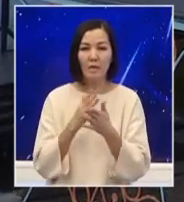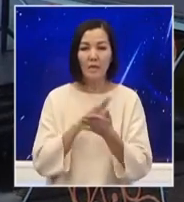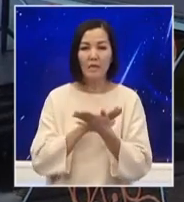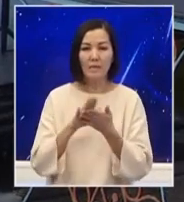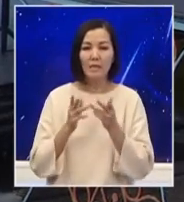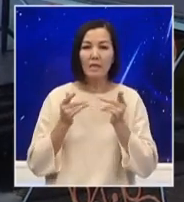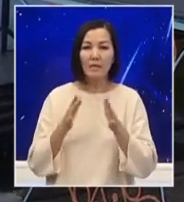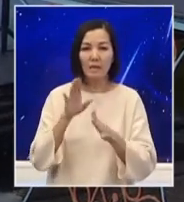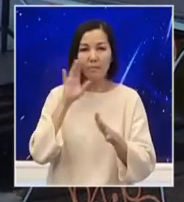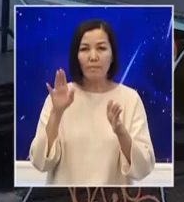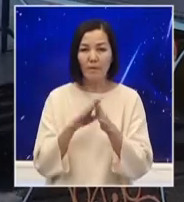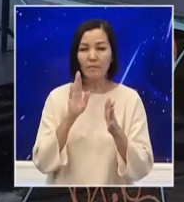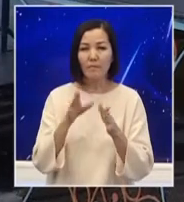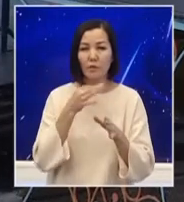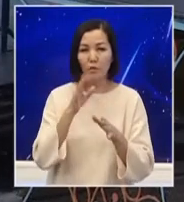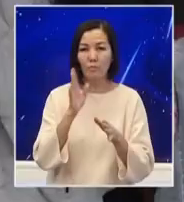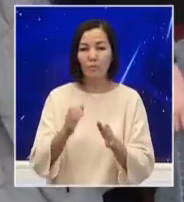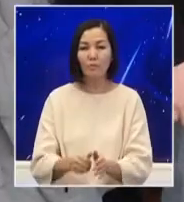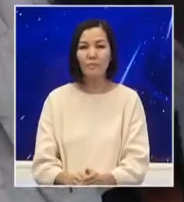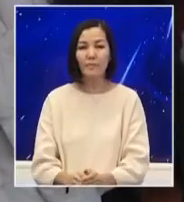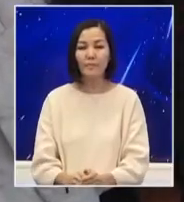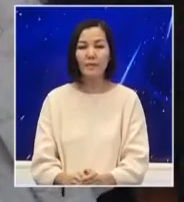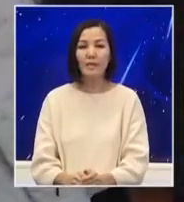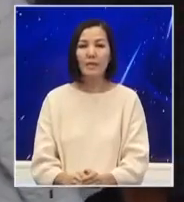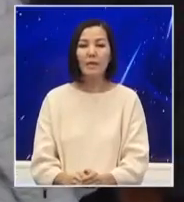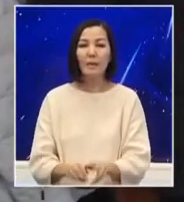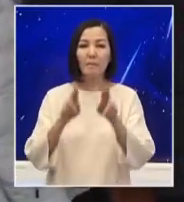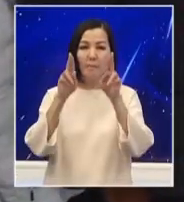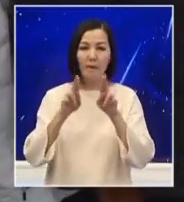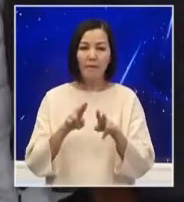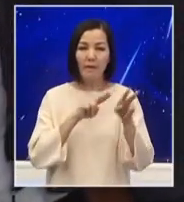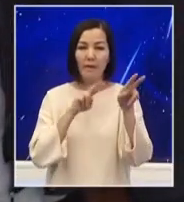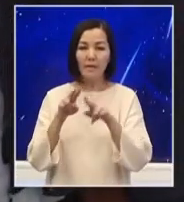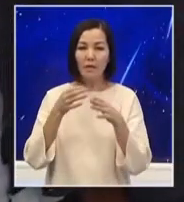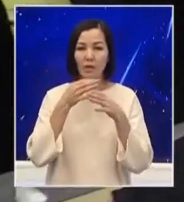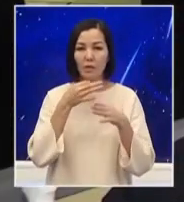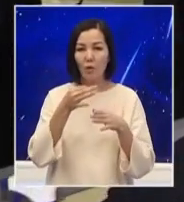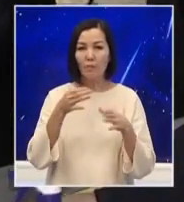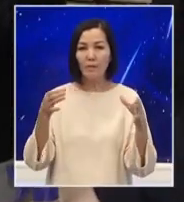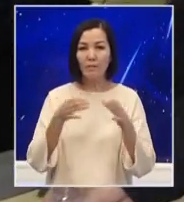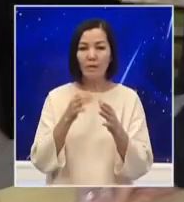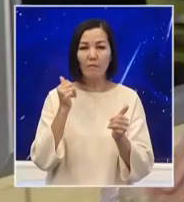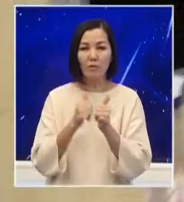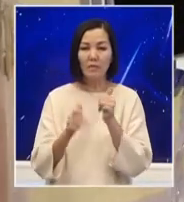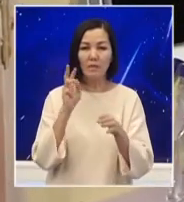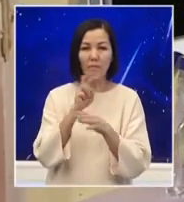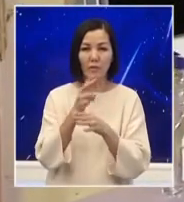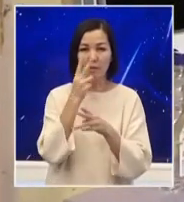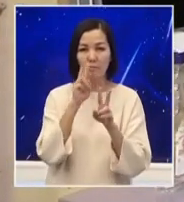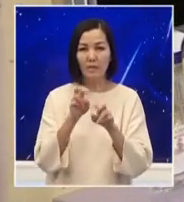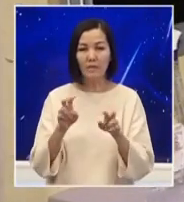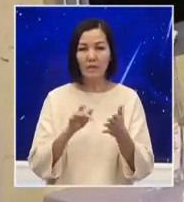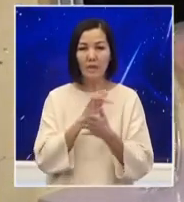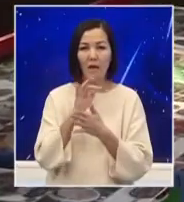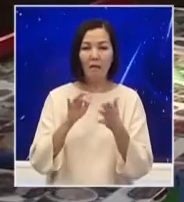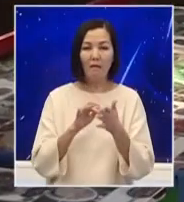Санитарлық талаптардың барлығына жауап береміз. Санитарлық ережені қадағалауға жауапты мекеме өкілдері жиі келеді екен. Бұл жолы қалалық